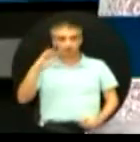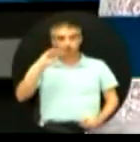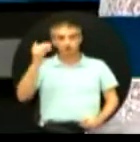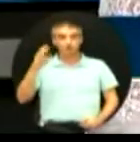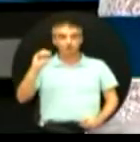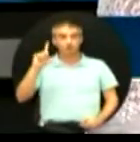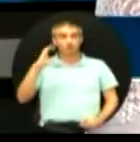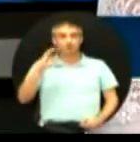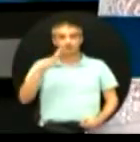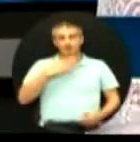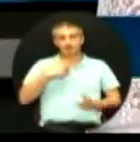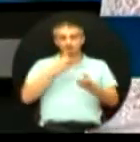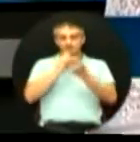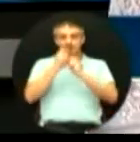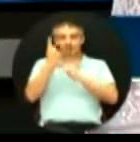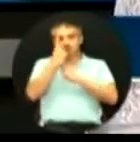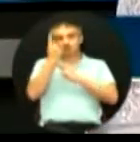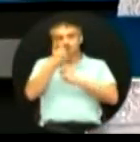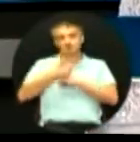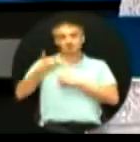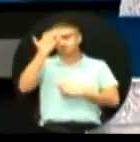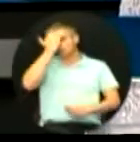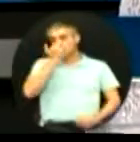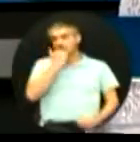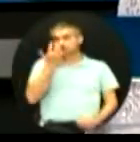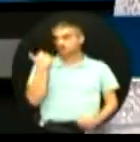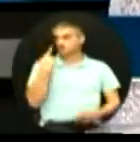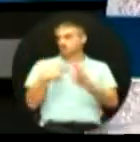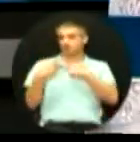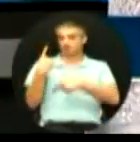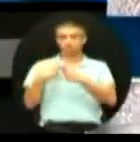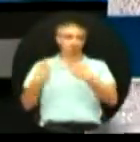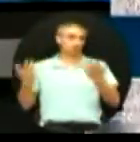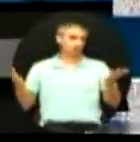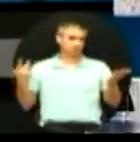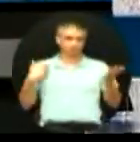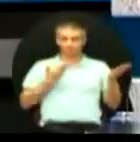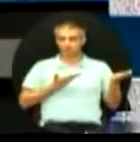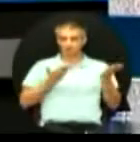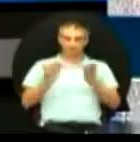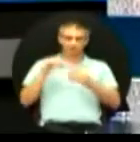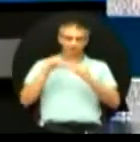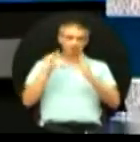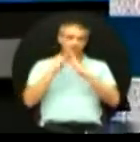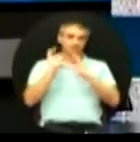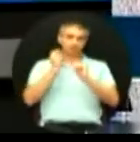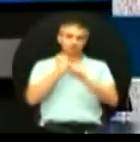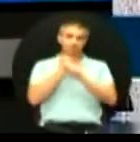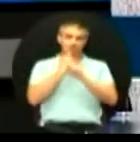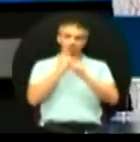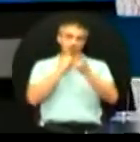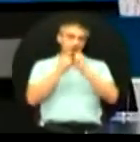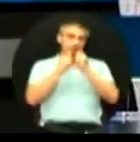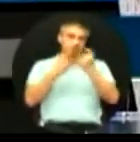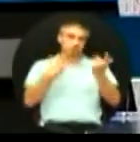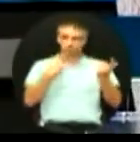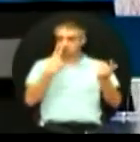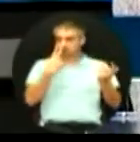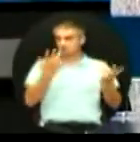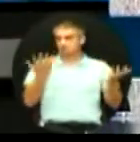היה כשרציתי לראיין את אחד מבחירי החמאס לפני מספר שנים, והתארחתי אצלו בבית לראיון, אז